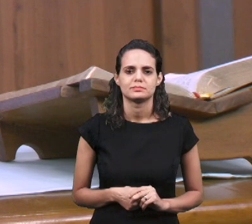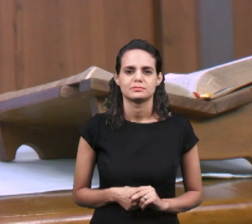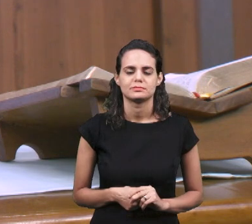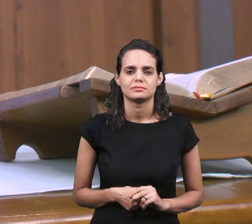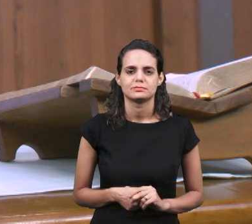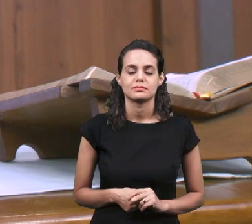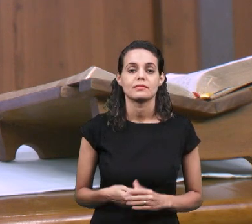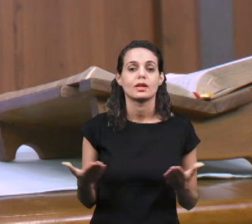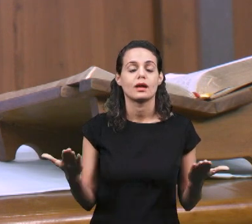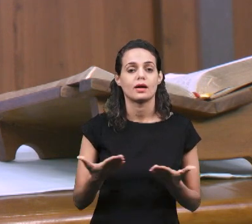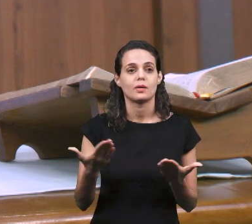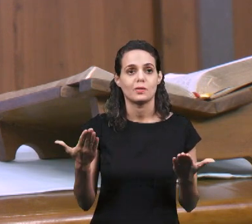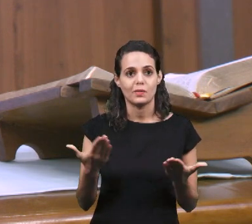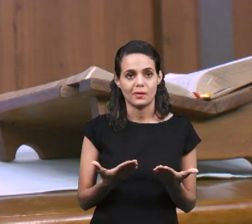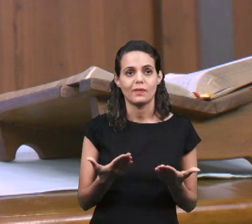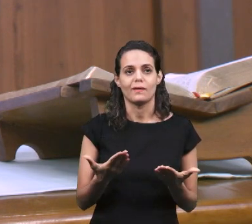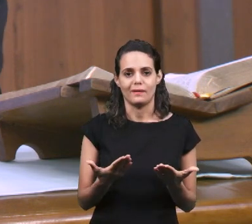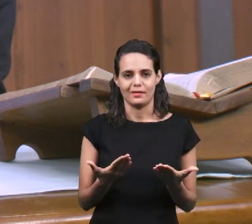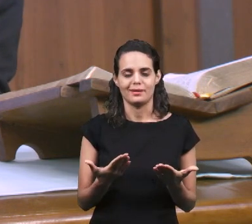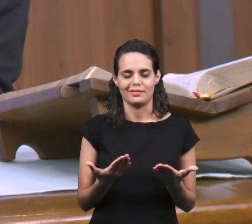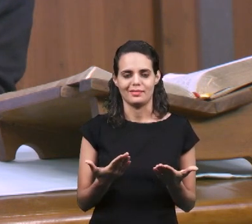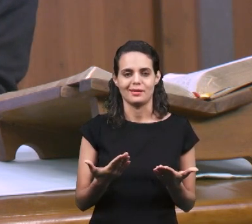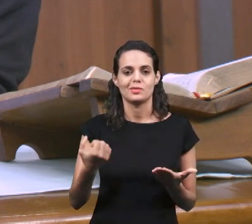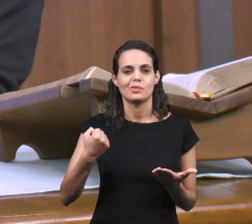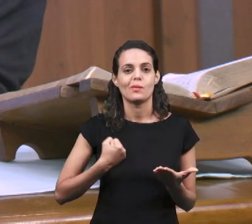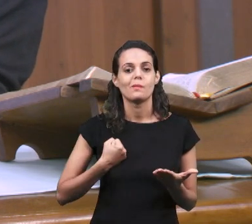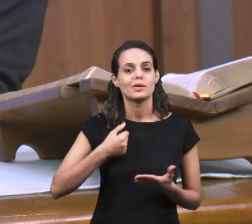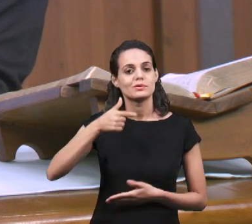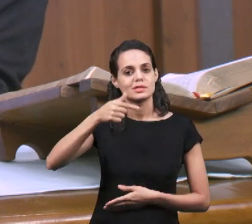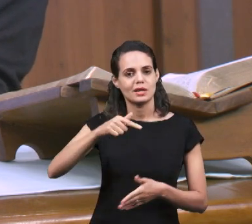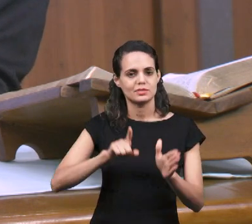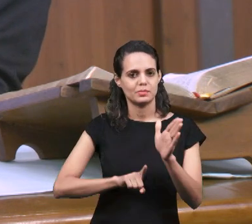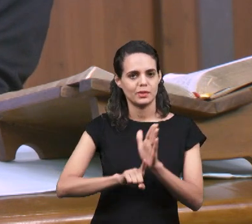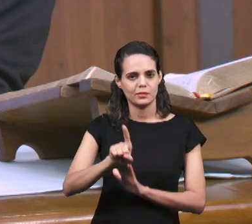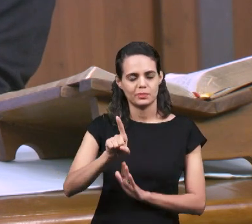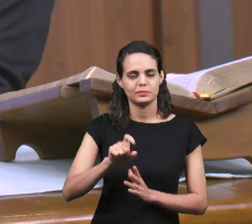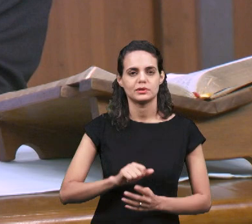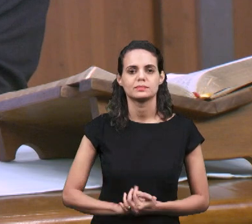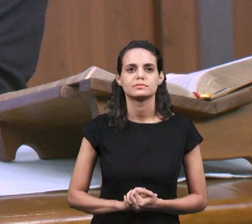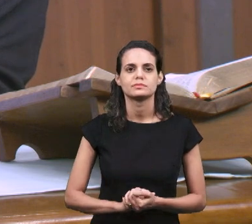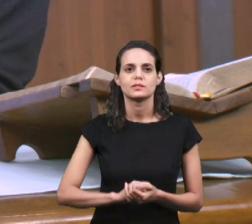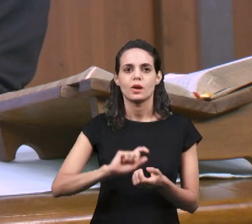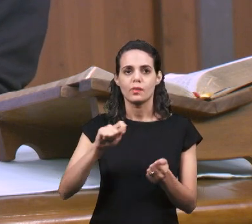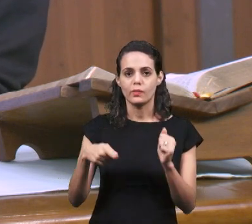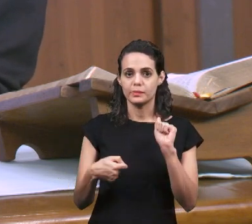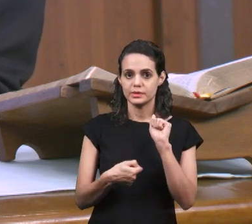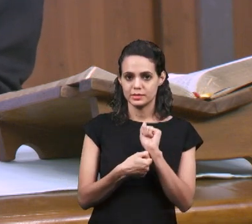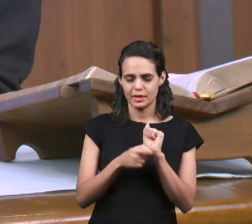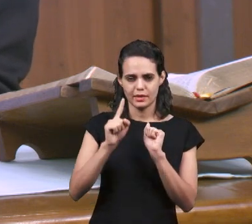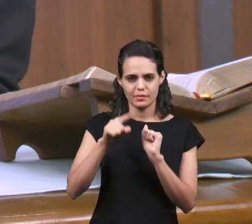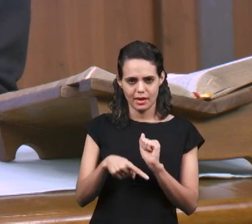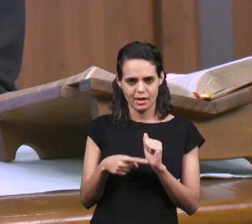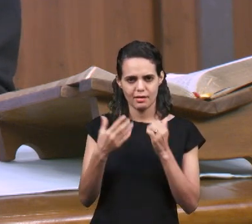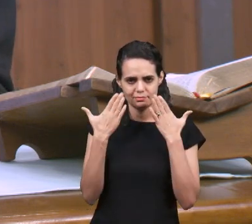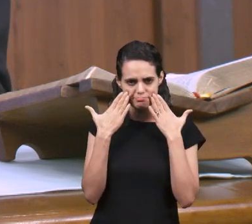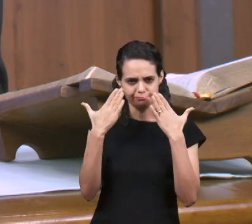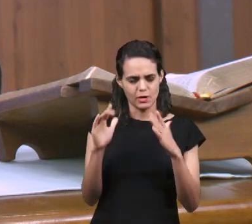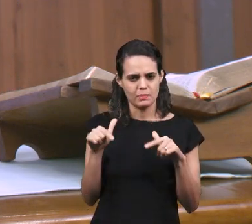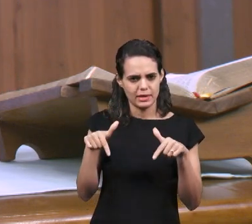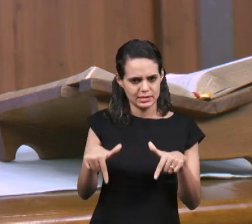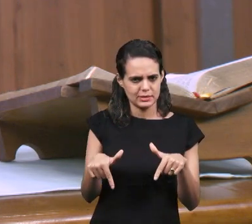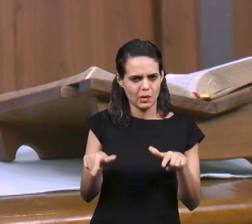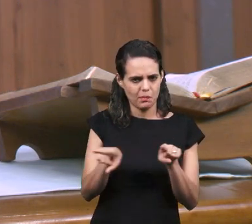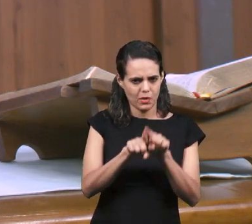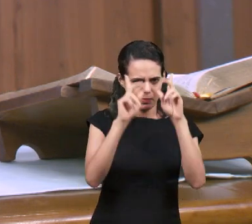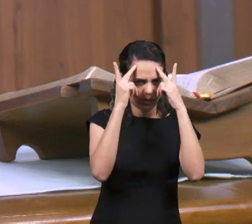La question numéro 7 dit, le mystère est une manifestation de la chair. Donc, nous allons voir la réponse.